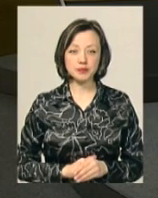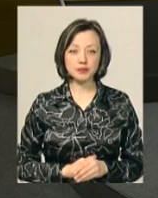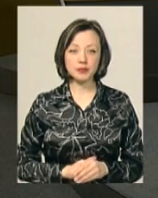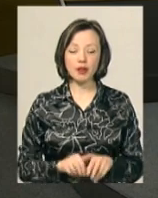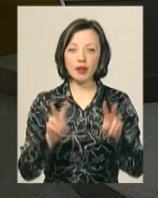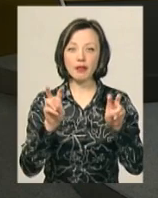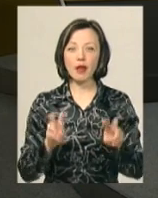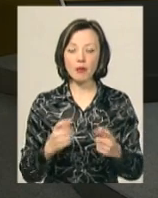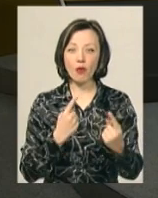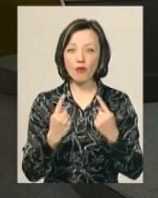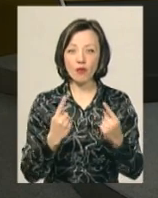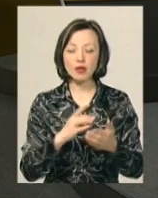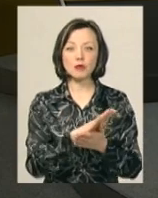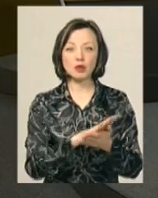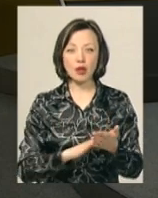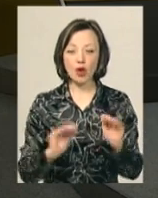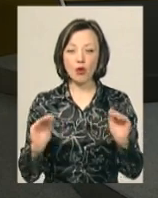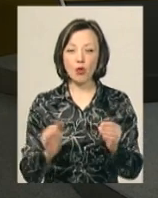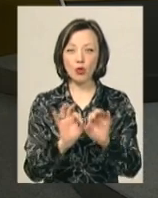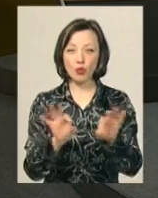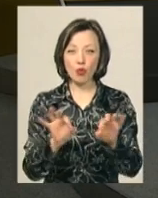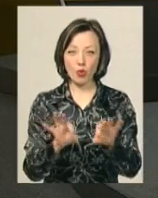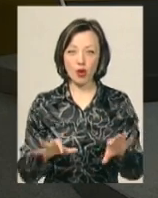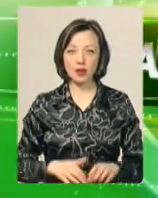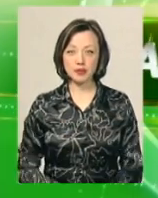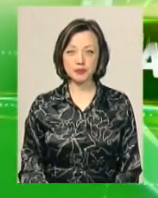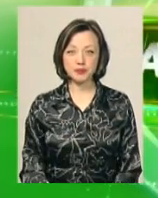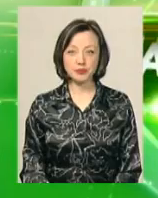Теми, про які говоритимемо далі, в короткому огляді.